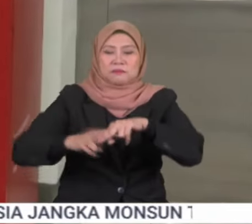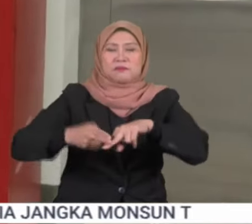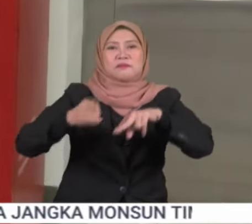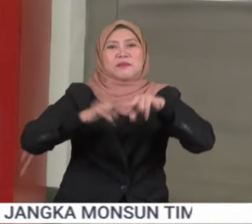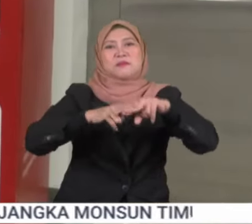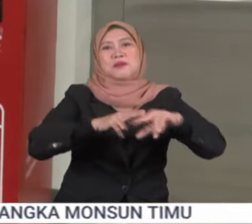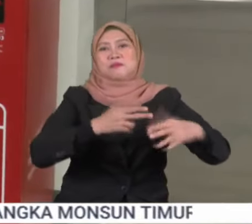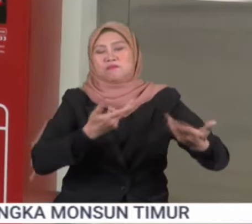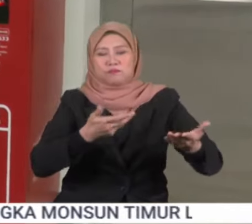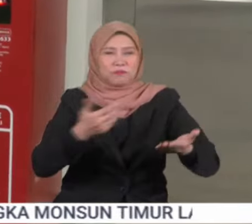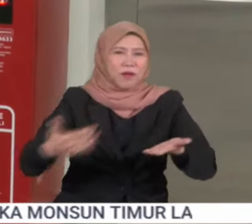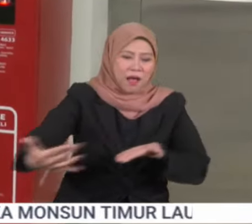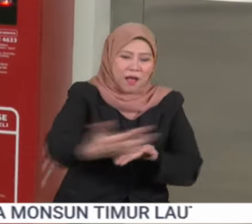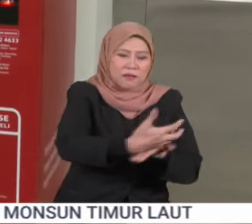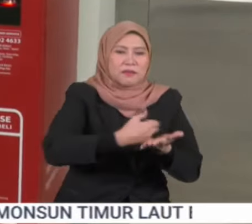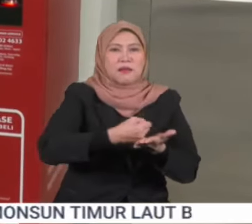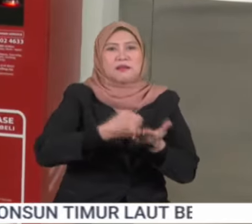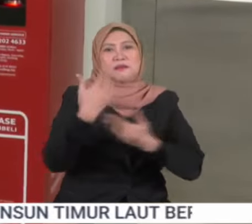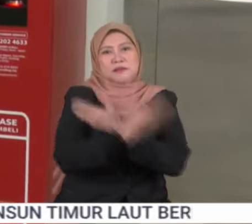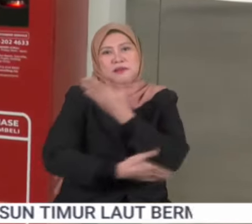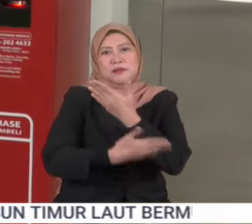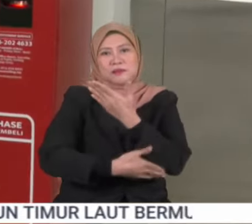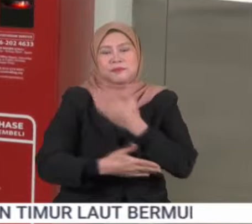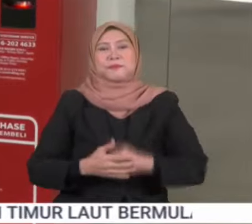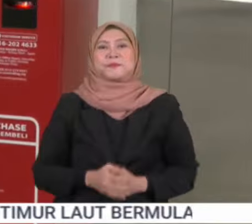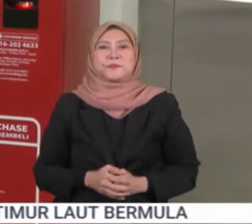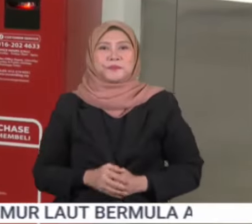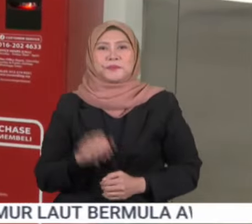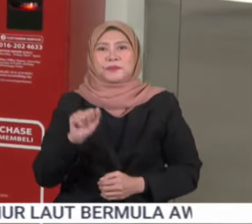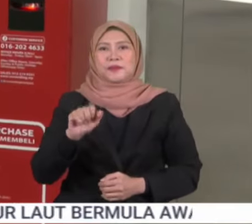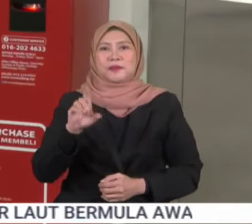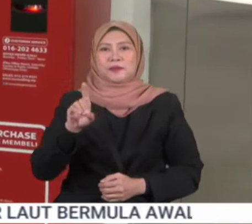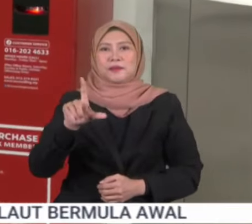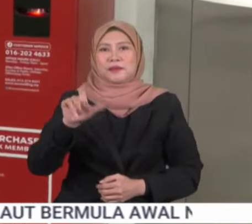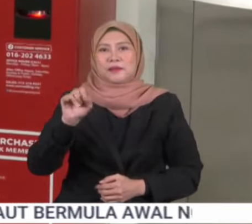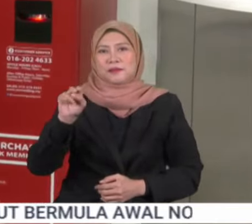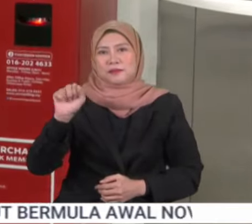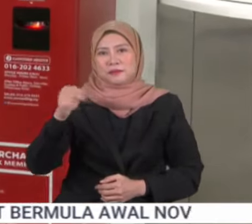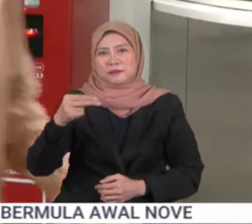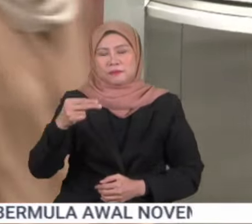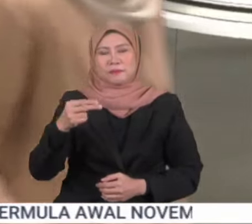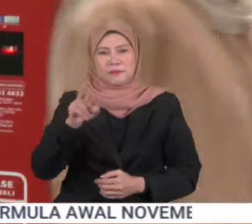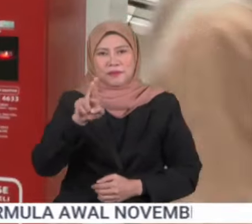meningkatkan produktiviti rakyat dan negara. Adliyah Habibullah, RTM.